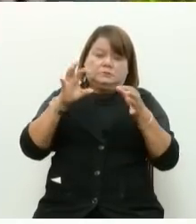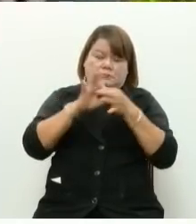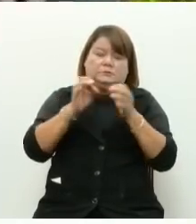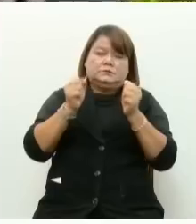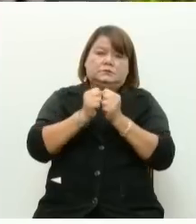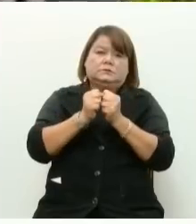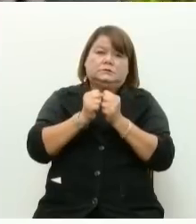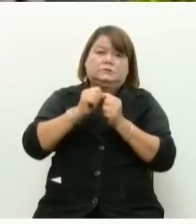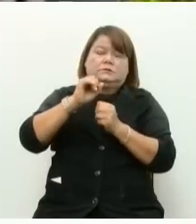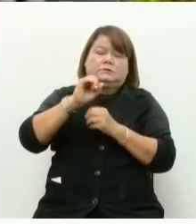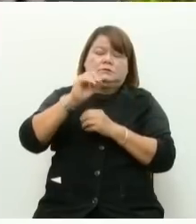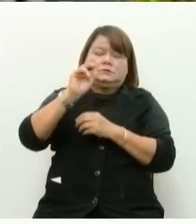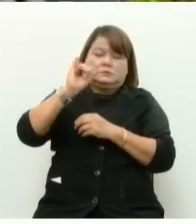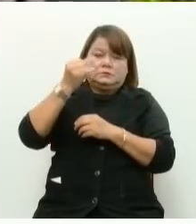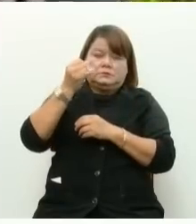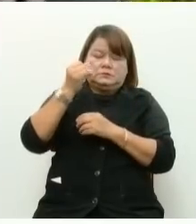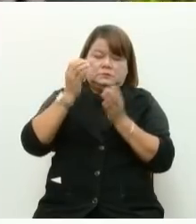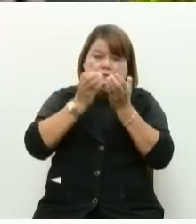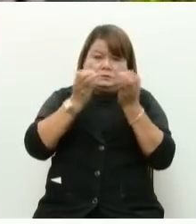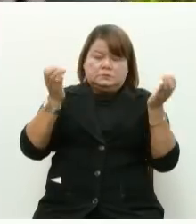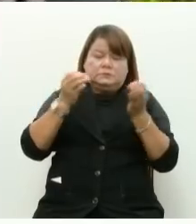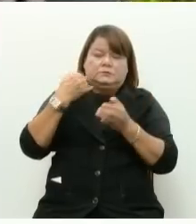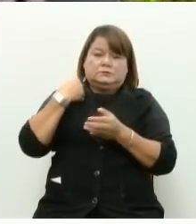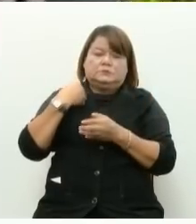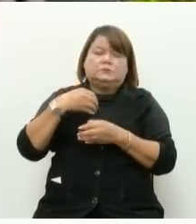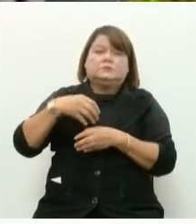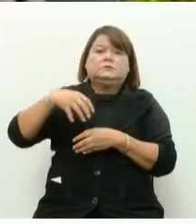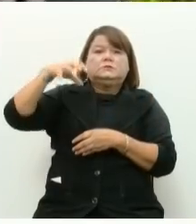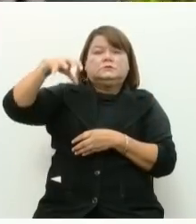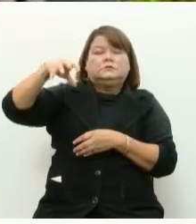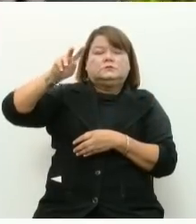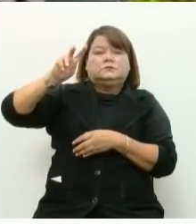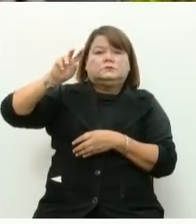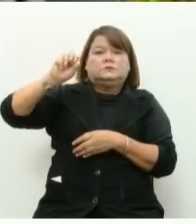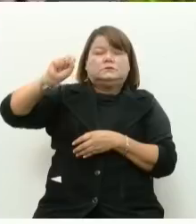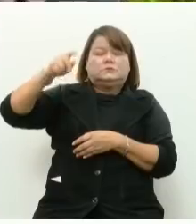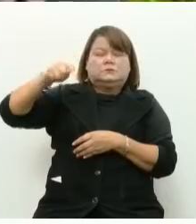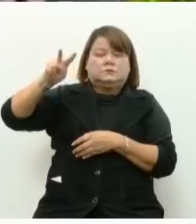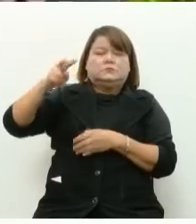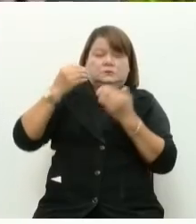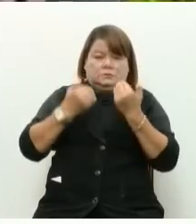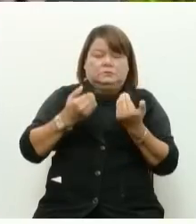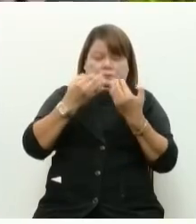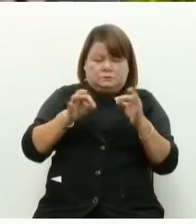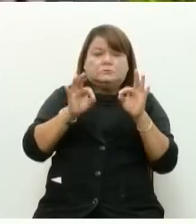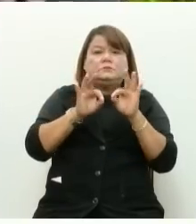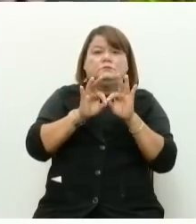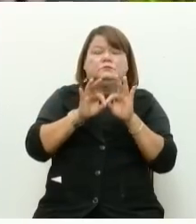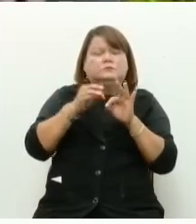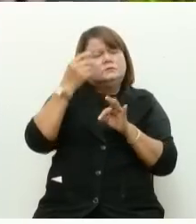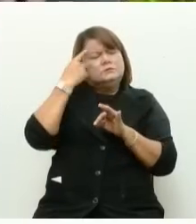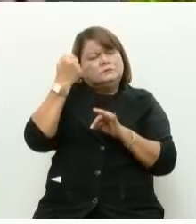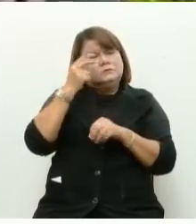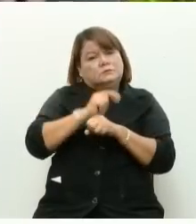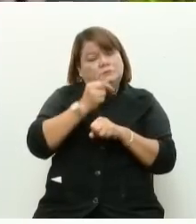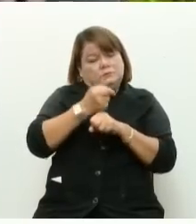รรมจริยธรรมและเป็นสิ่งที่สำนักงานคณะกรรมการการศึกษาขั้นพื้นฐานขณะนี้ให้ความสำคัญเป็นอย่างยิ่งเพราะถือเป็นหน้า